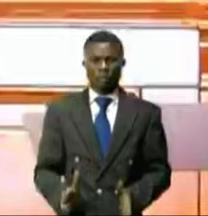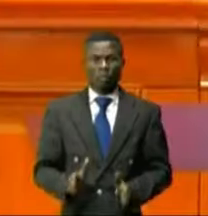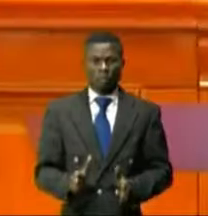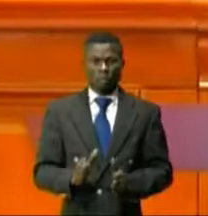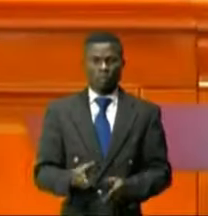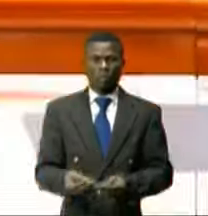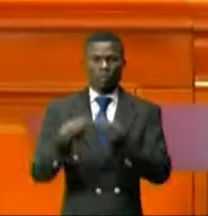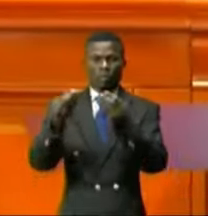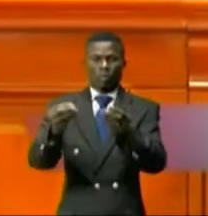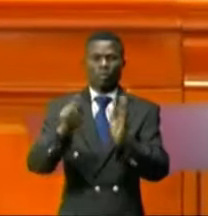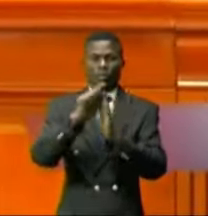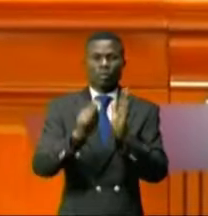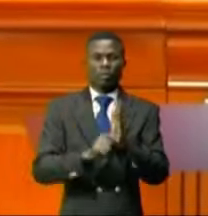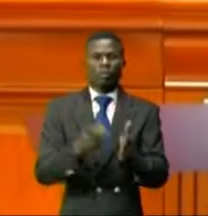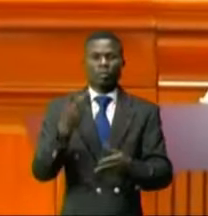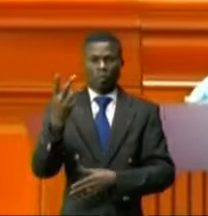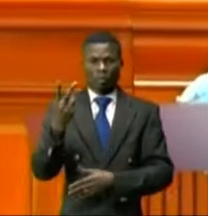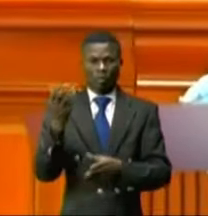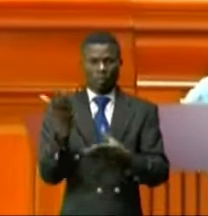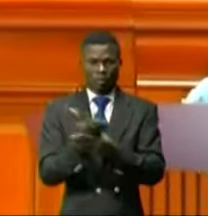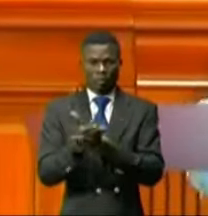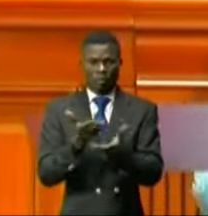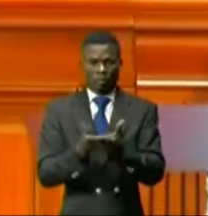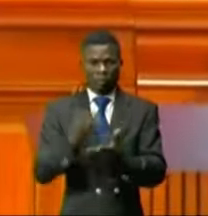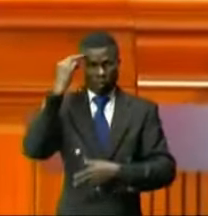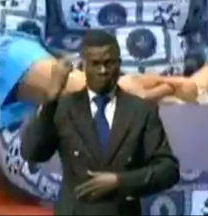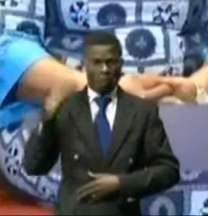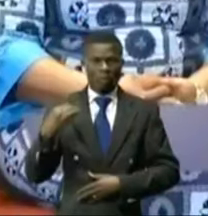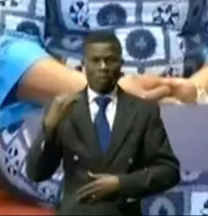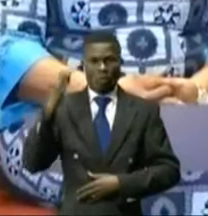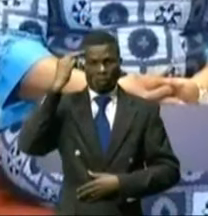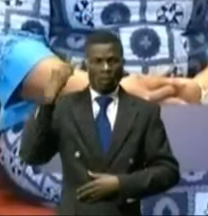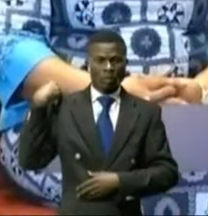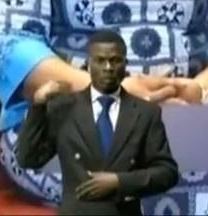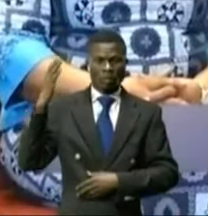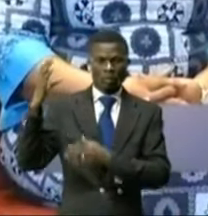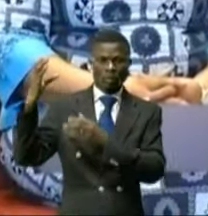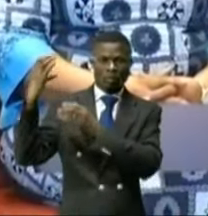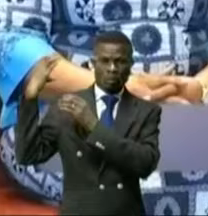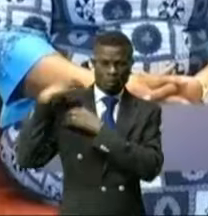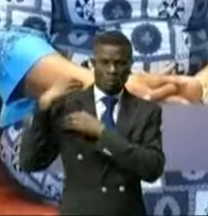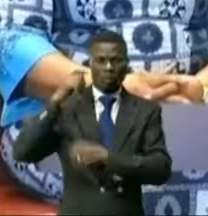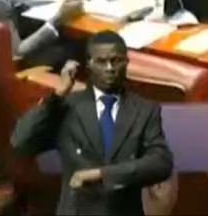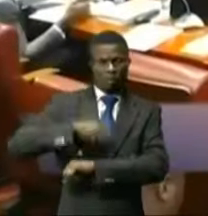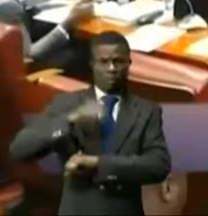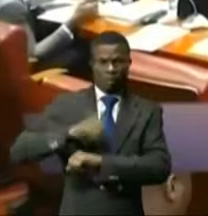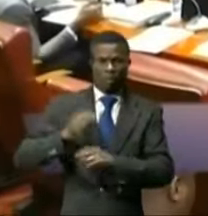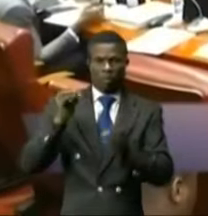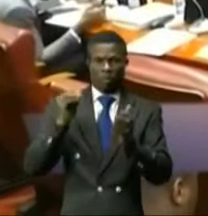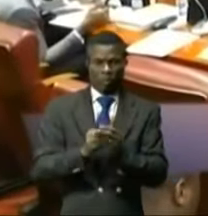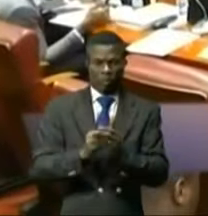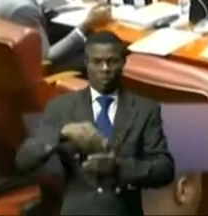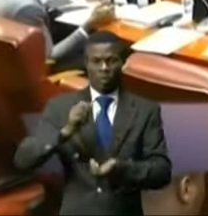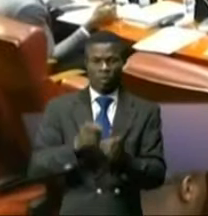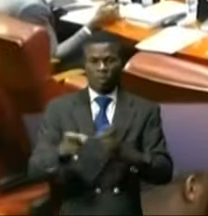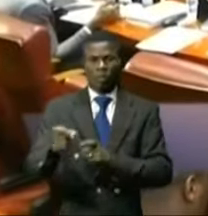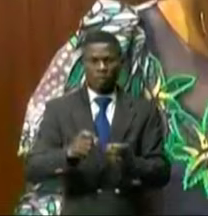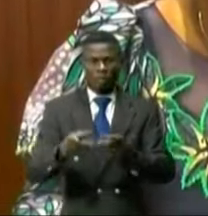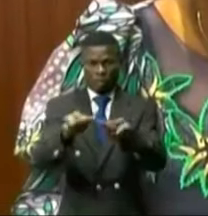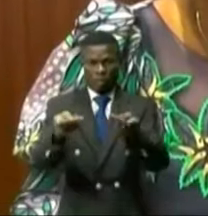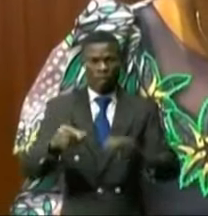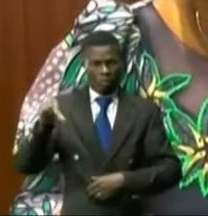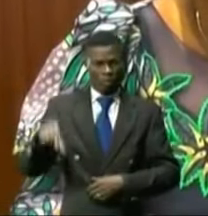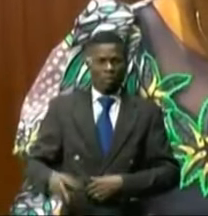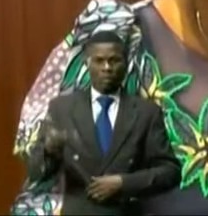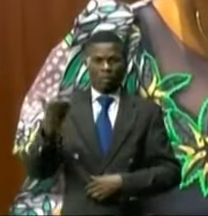adressé des questions orales avec débat. D'abord à la ministre d'État en charge de la Justice autour de la politique du gouvernement sur la gestion de cette épineuse